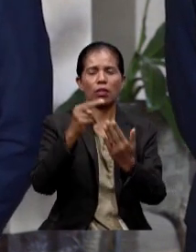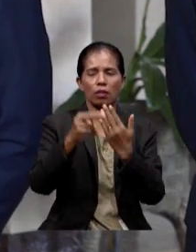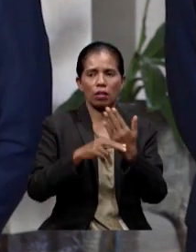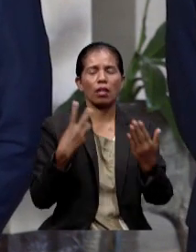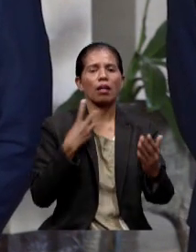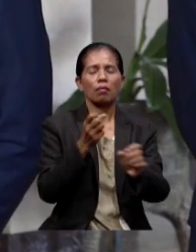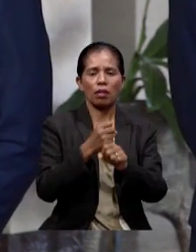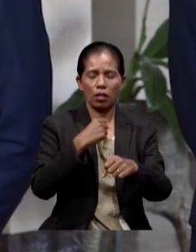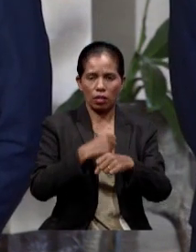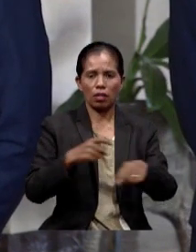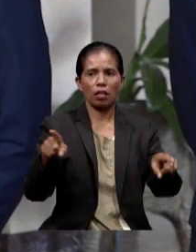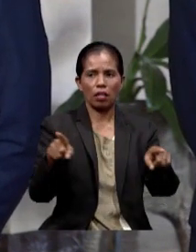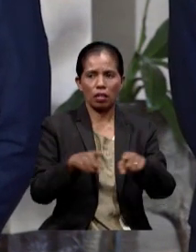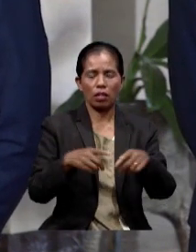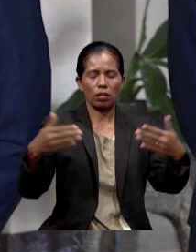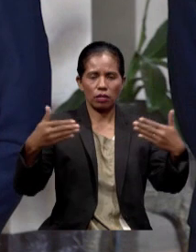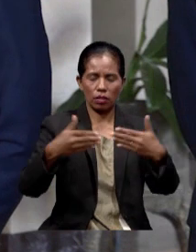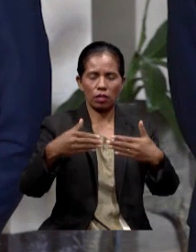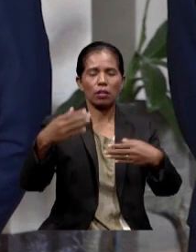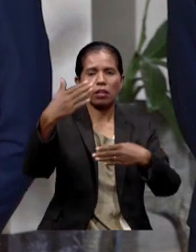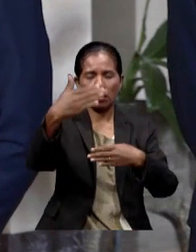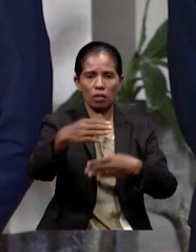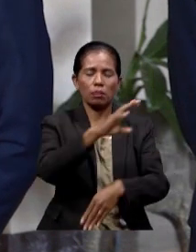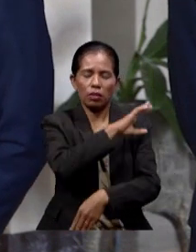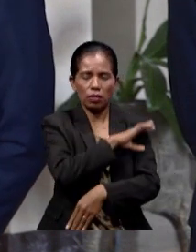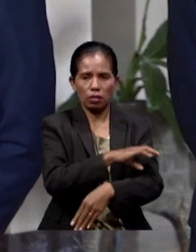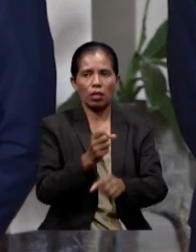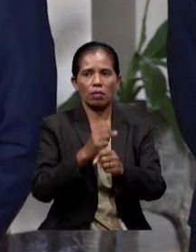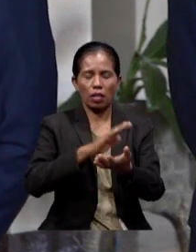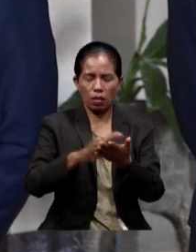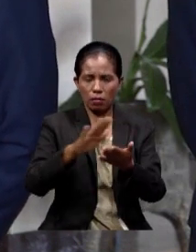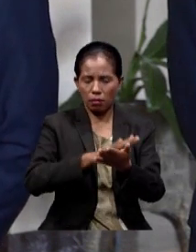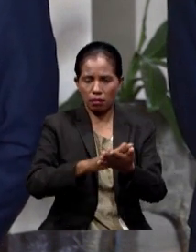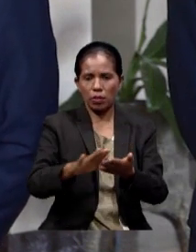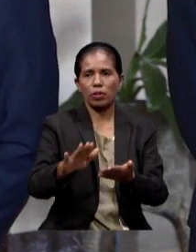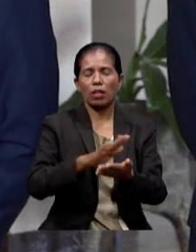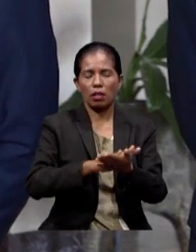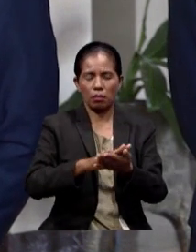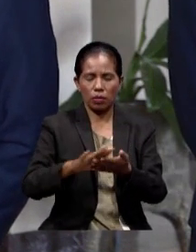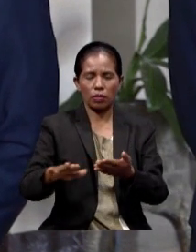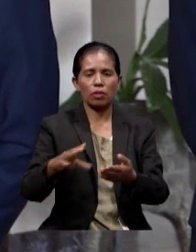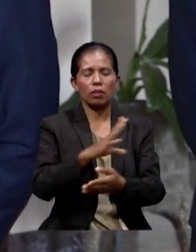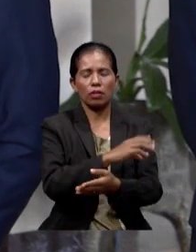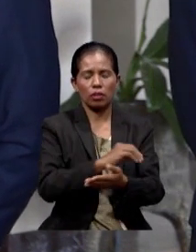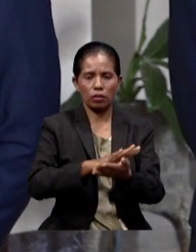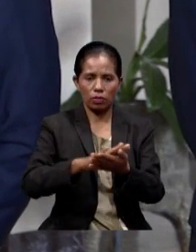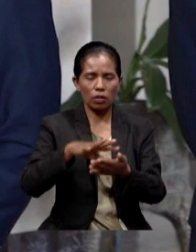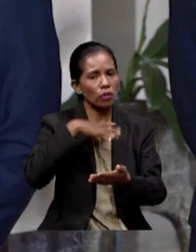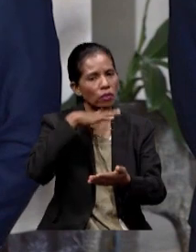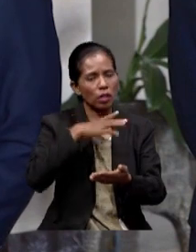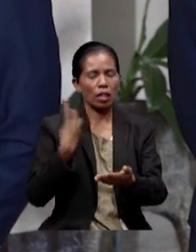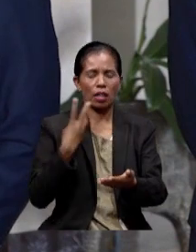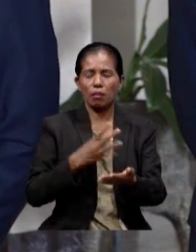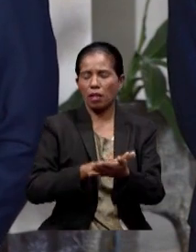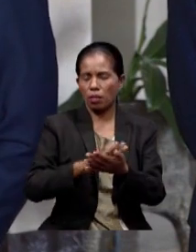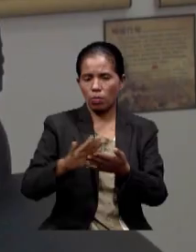halo hanesan palang ba seguransa, nomos ami hamus tasi ibun hotu, para fuir hotu ni ami hamus hotu,